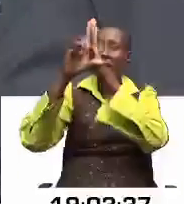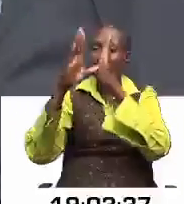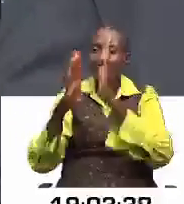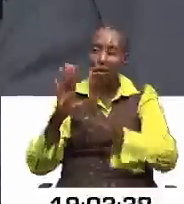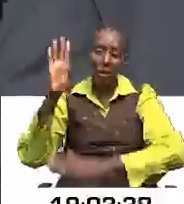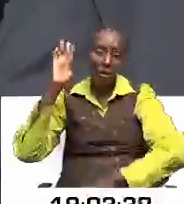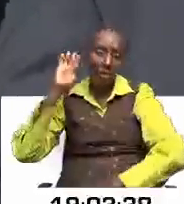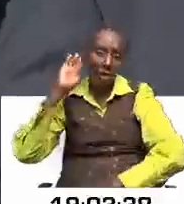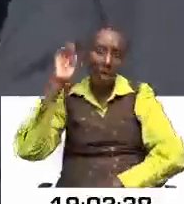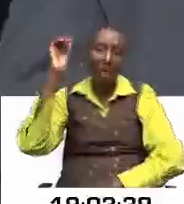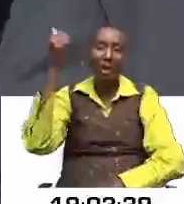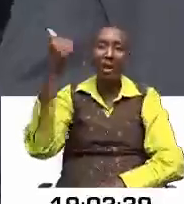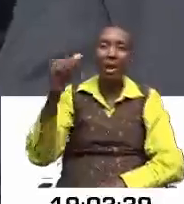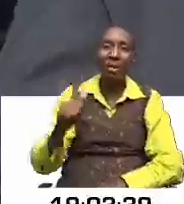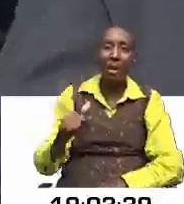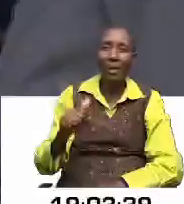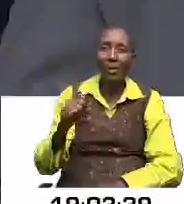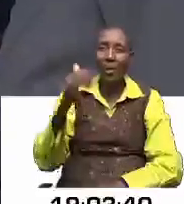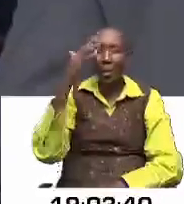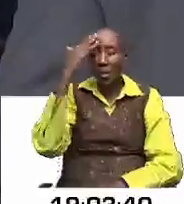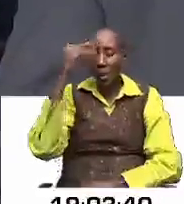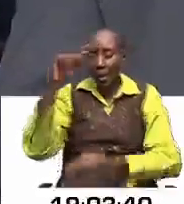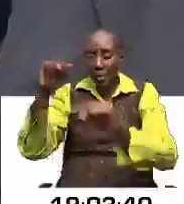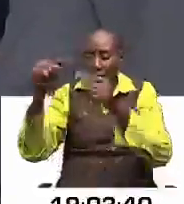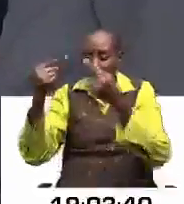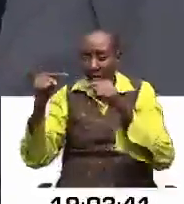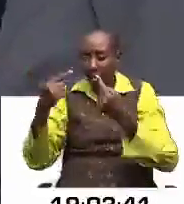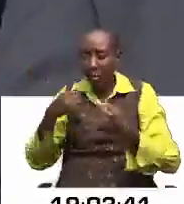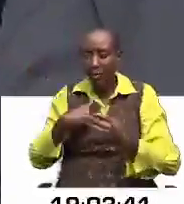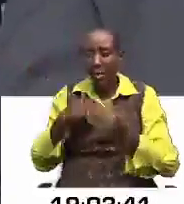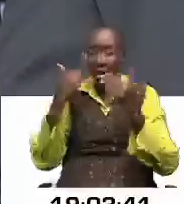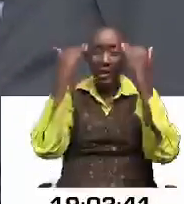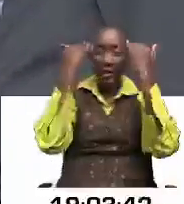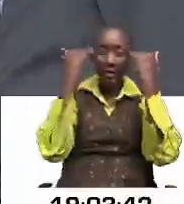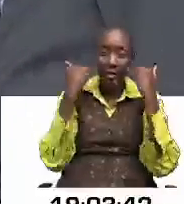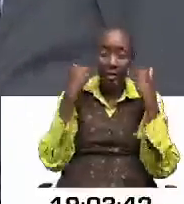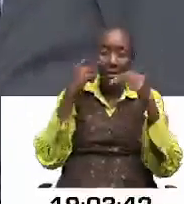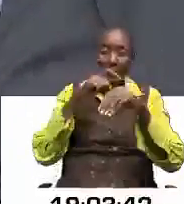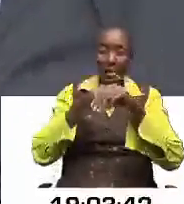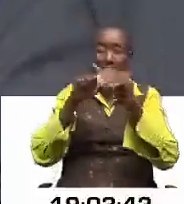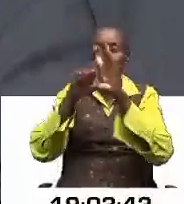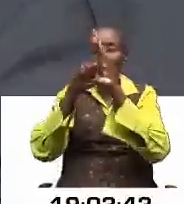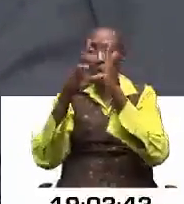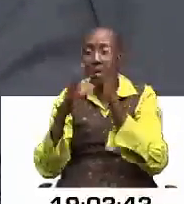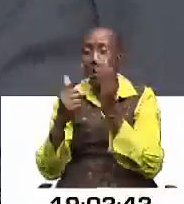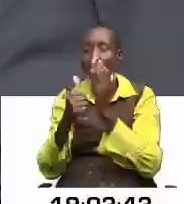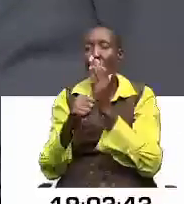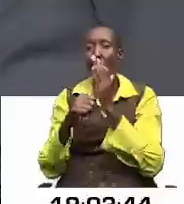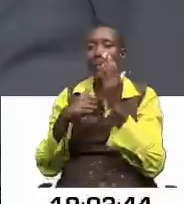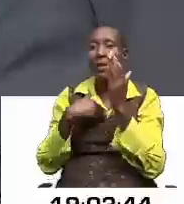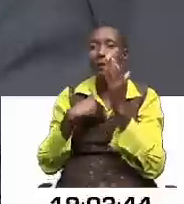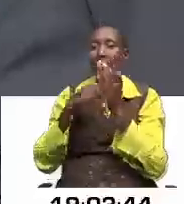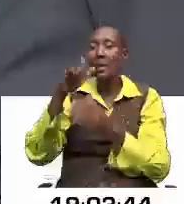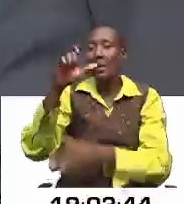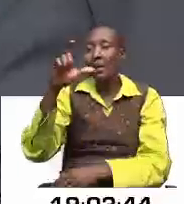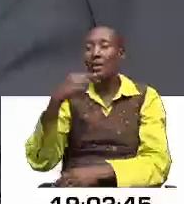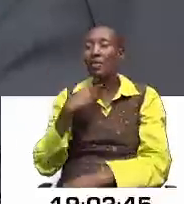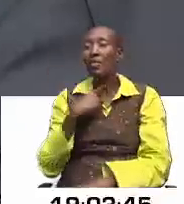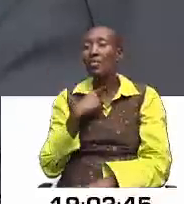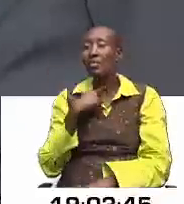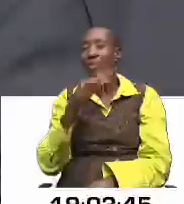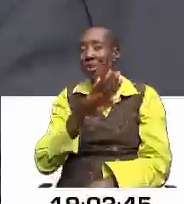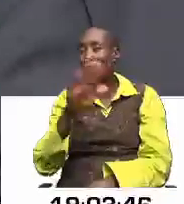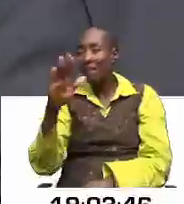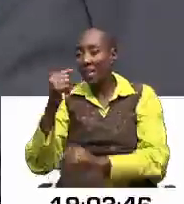hawajasikizwa. Kukua na zogo katika mahakama, wakili akiwa na shida, muungano wao hujatoka kuja